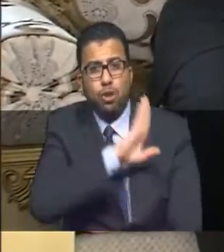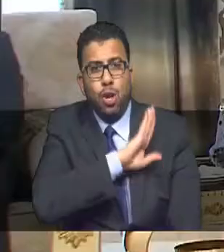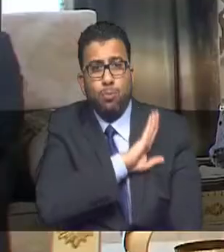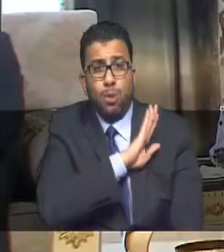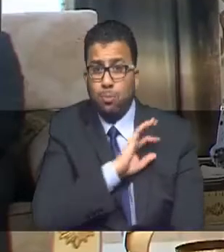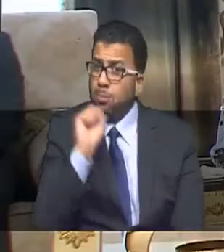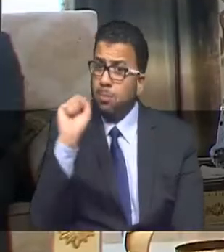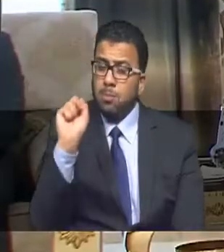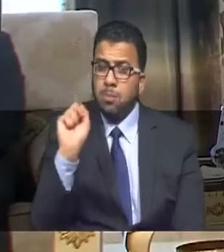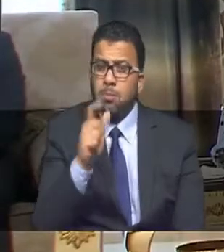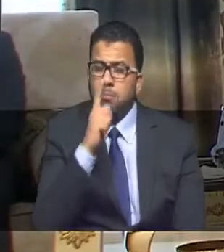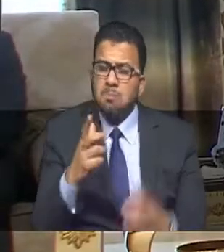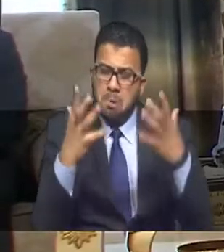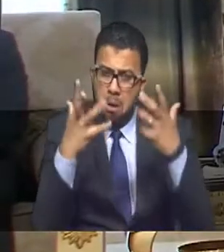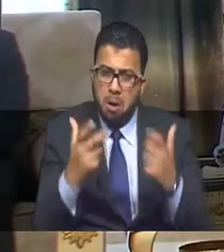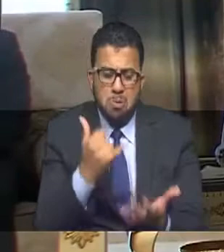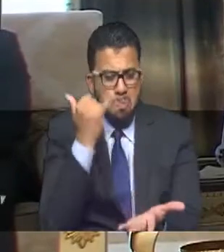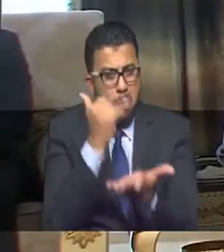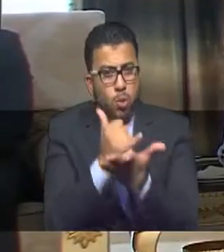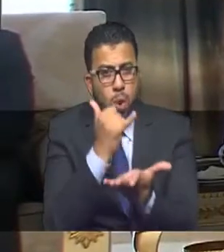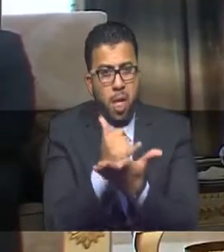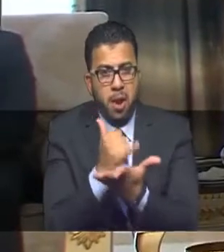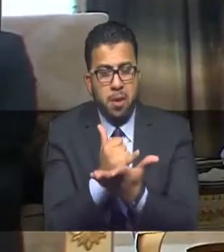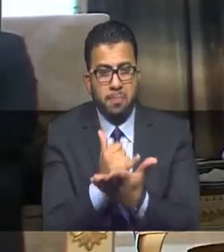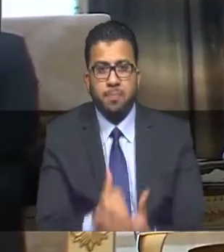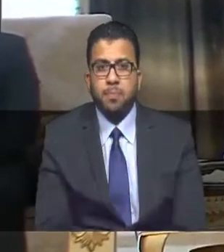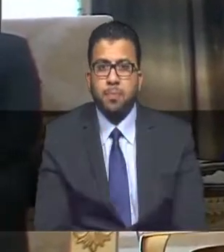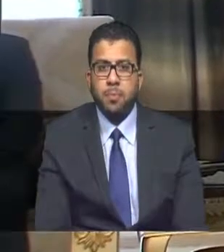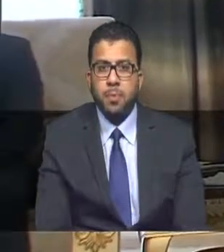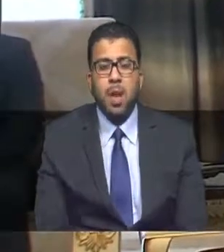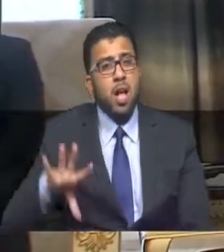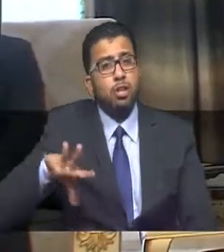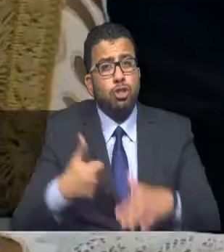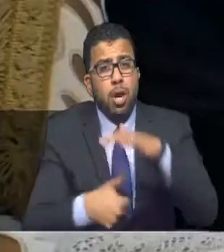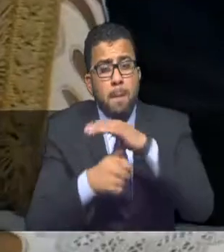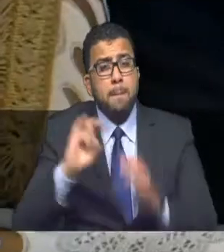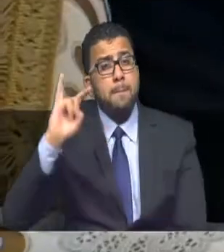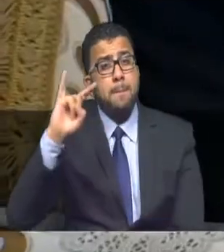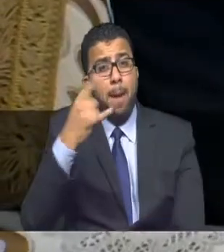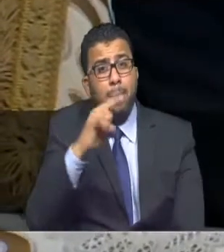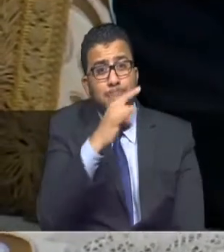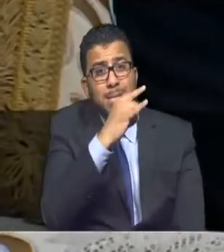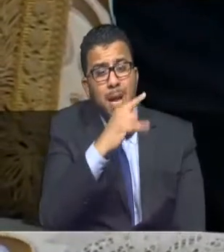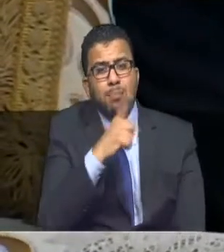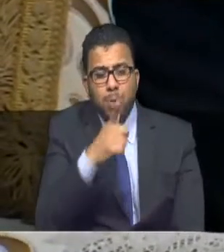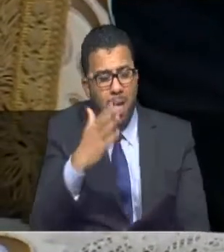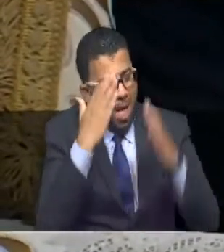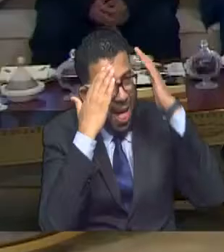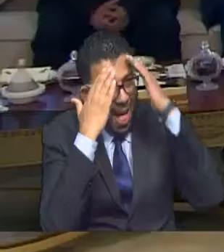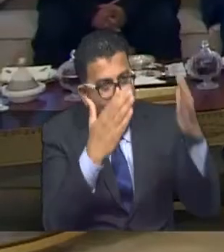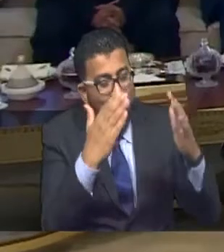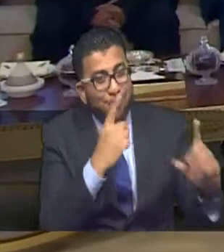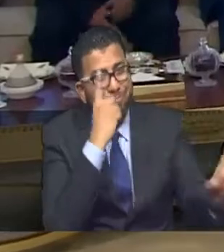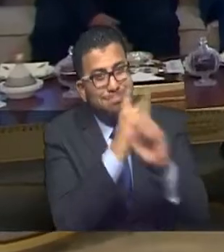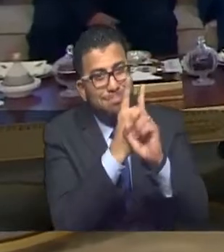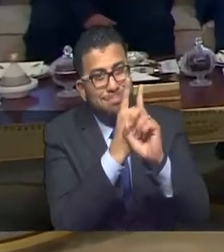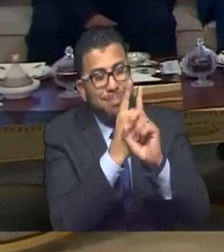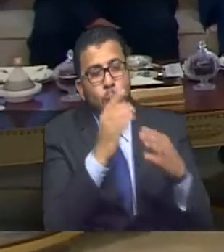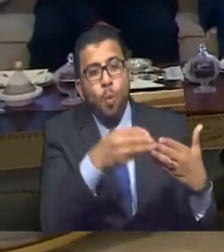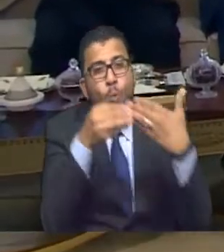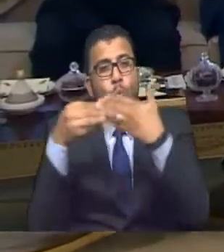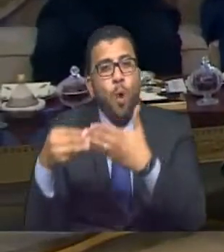المسلحة وعدد من المسؤولين. صاحب السمو الشيخ محمد بن زايد آل نهيان رحب بالرئيس الموريتاني